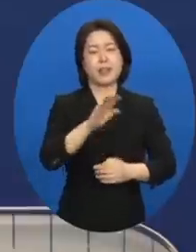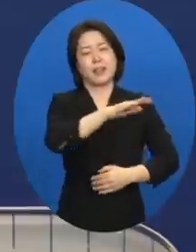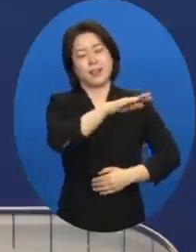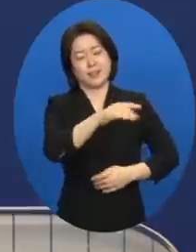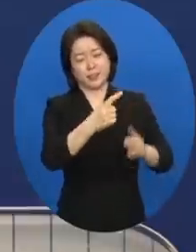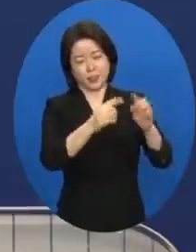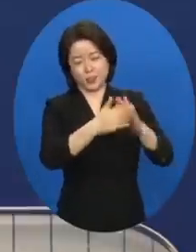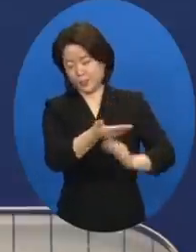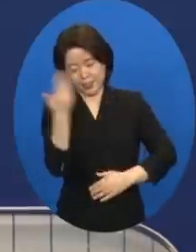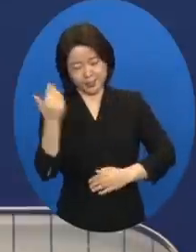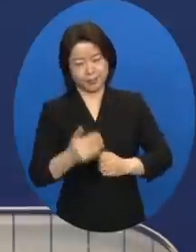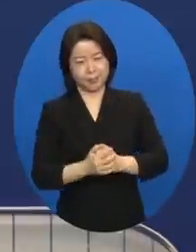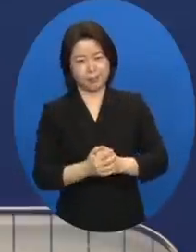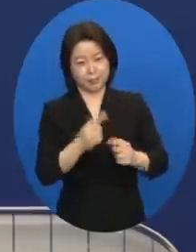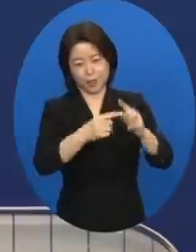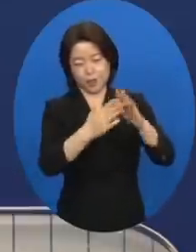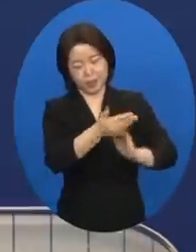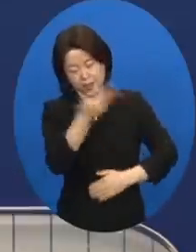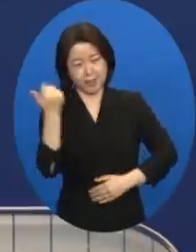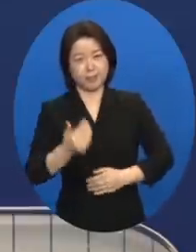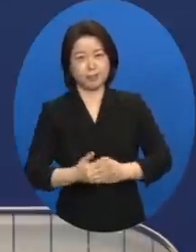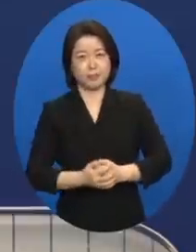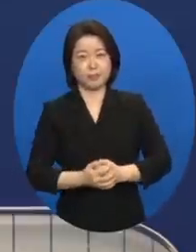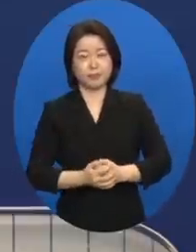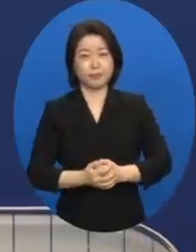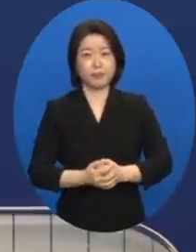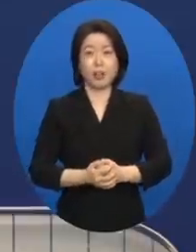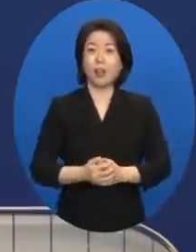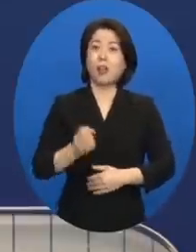교회 가자 그러면서. 그리고